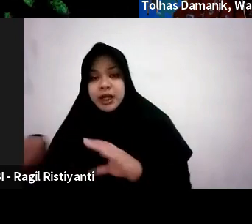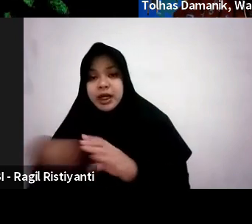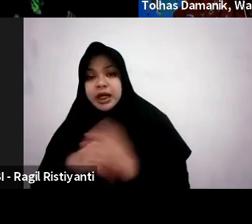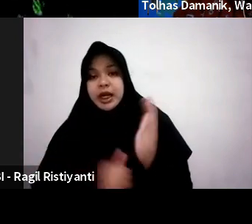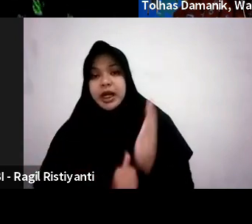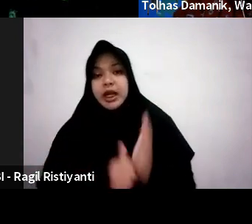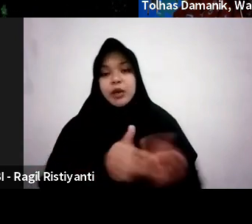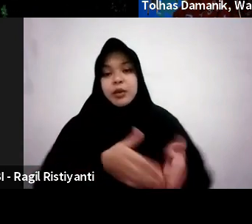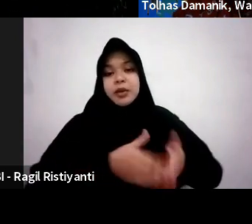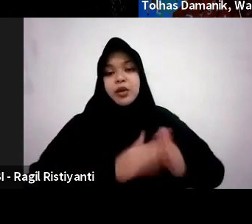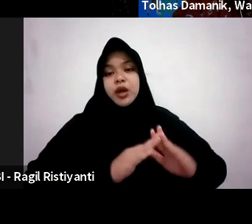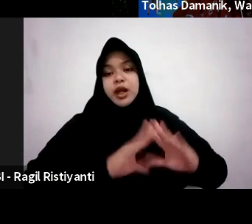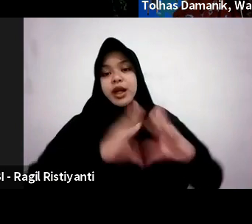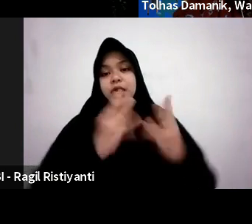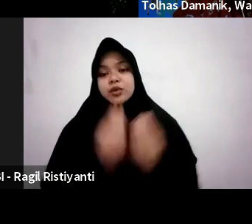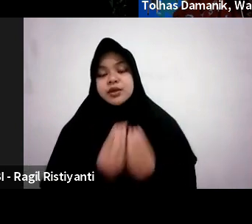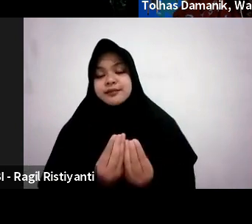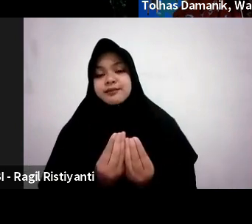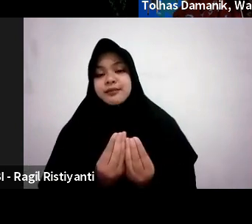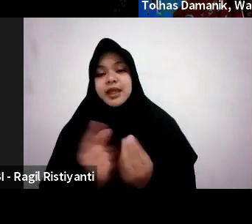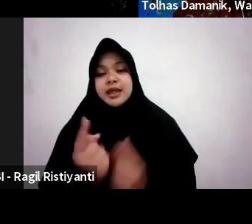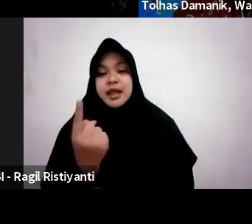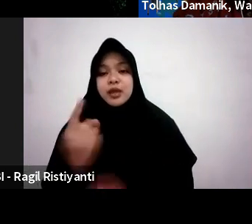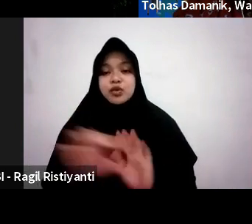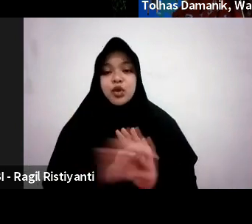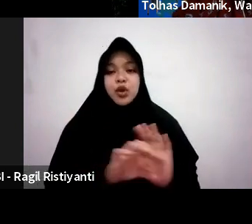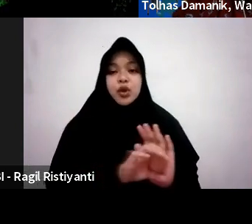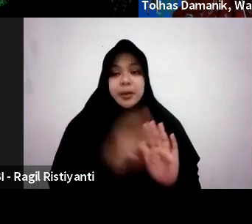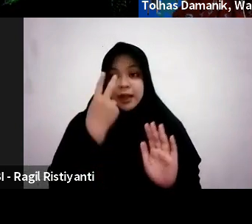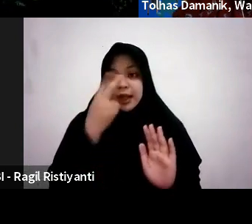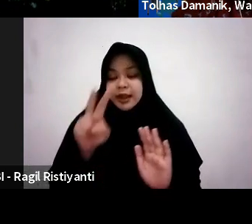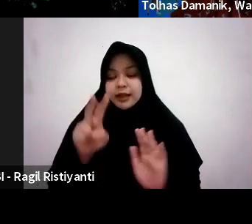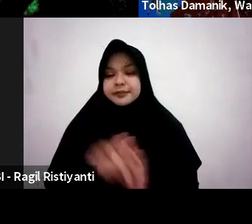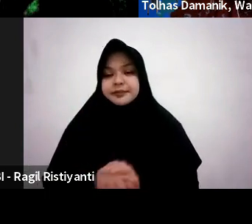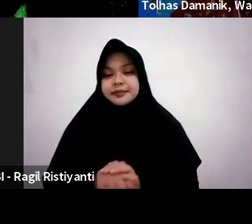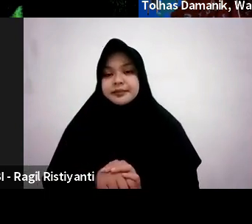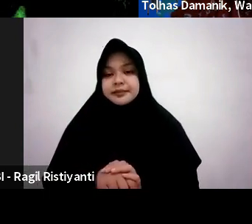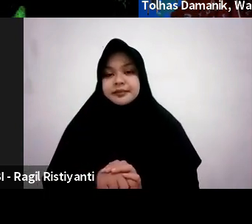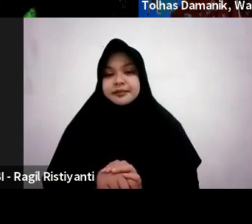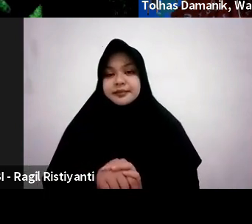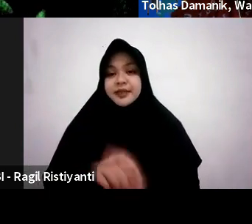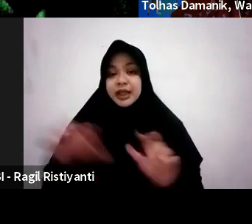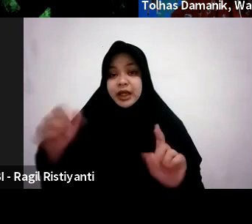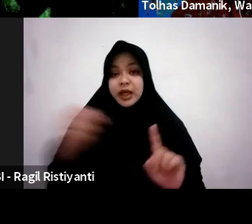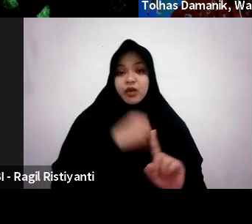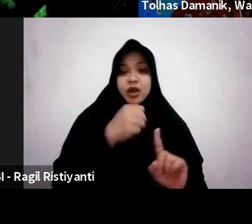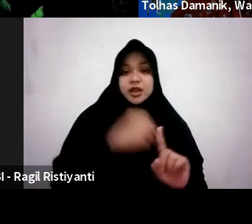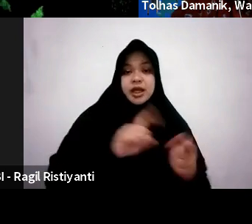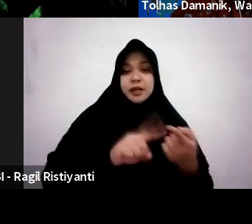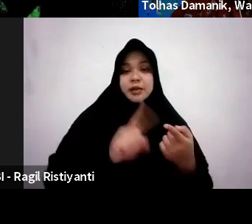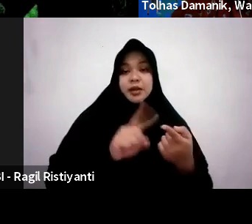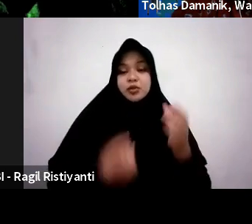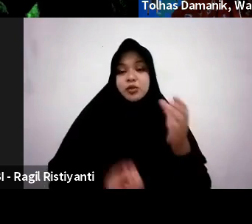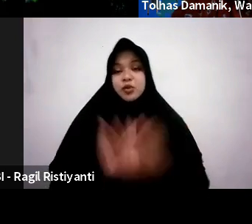pembangunan yang inklusif oleh karenanya salah satu contohnya kita melihat ini juga lokasinya teman-teman bahwa sudah muncul